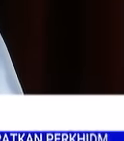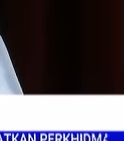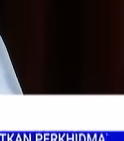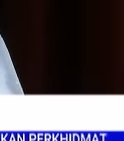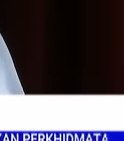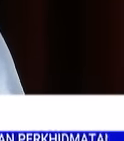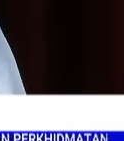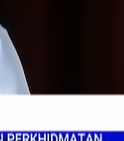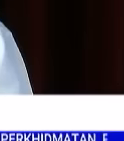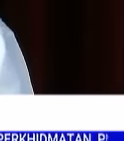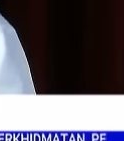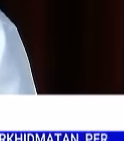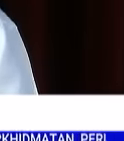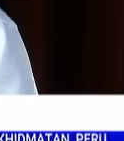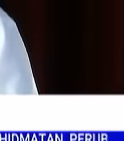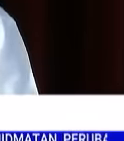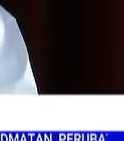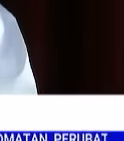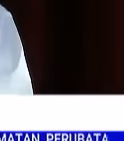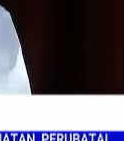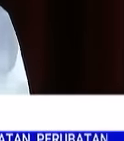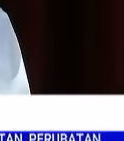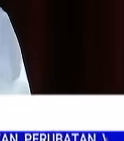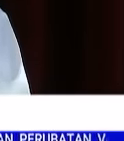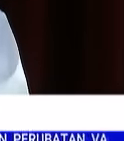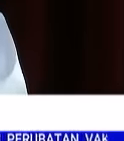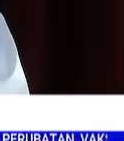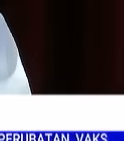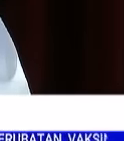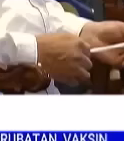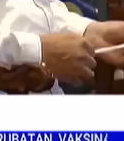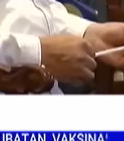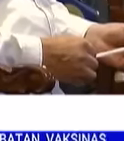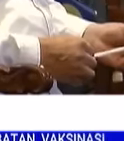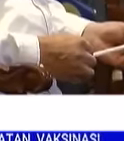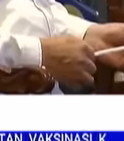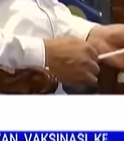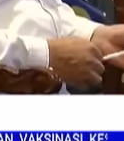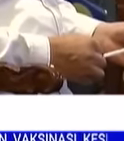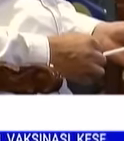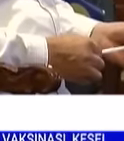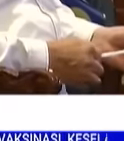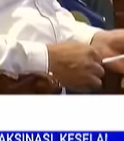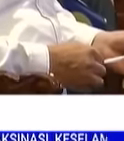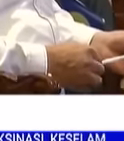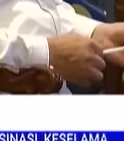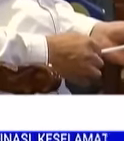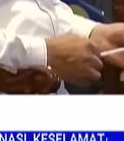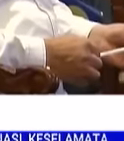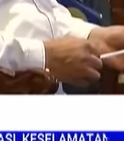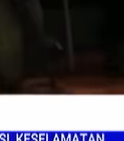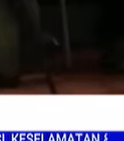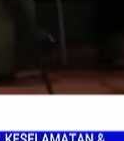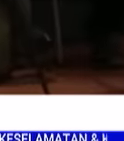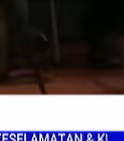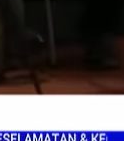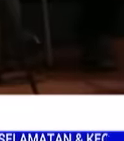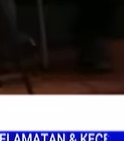Gemilang tahun ini. Dalam ucapannya, beliau menyeru seluruh rakyat negeri Perak agar bersatu hati, membangkitkan